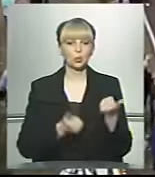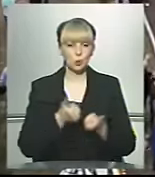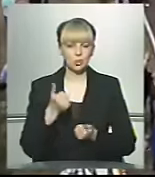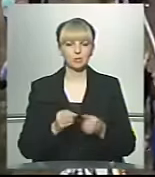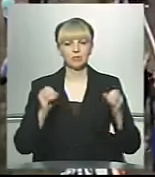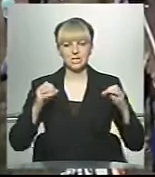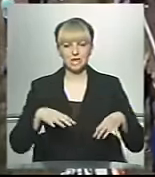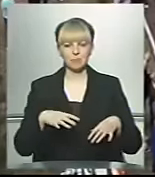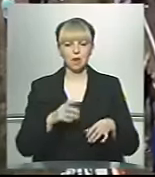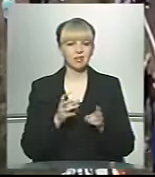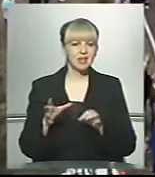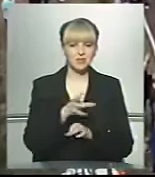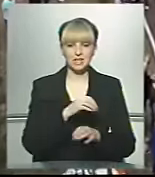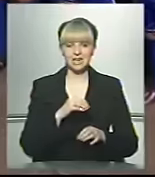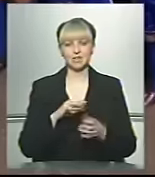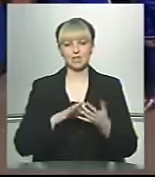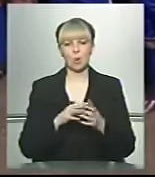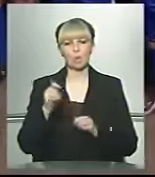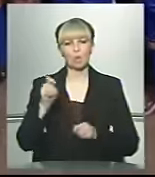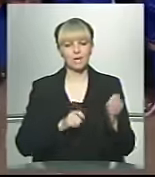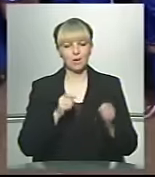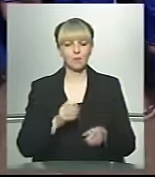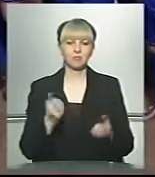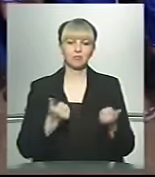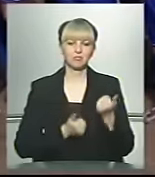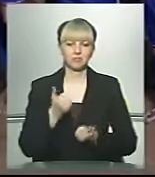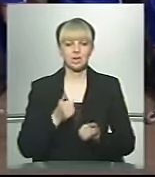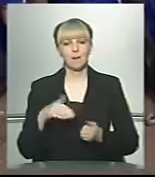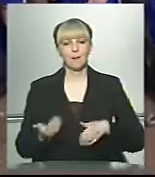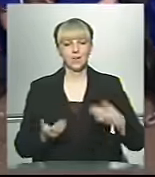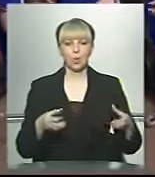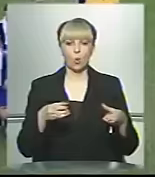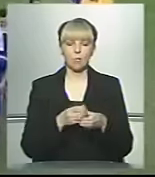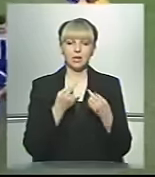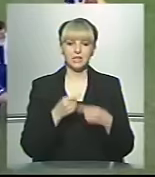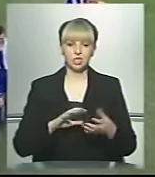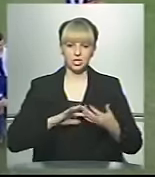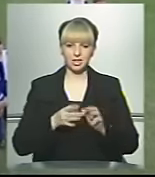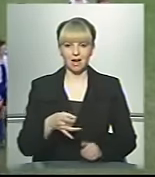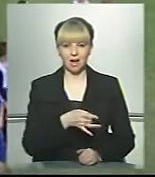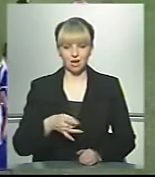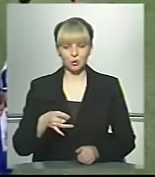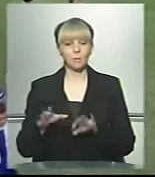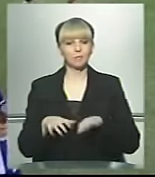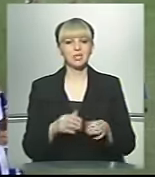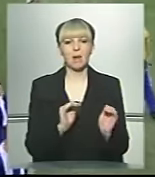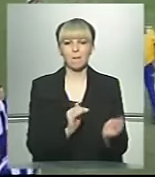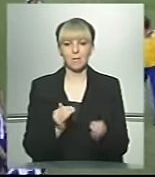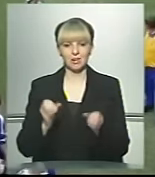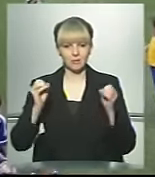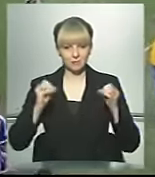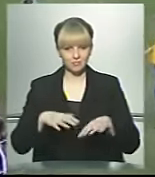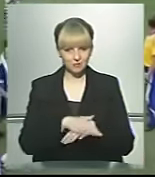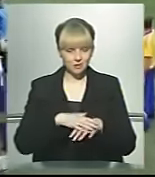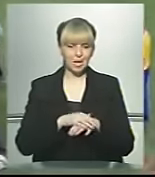турніру зібралося чи не все село, приїхали позмагатися між собою і команди з інших сіл району. Після маленького флешмобу